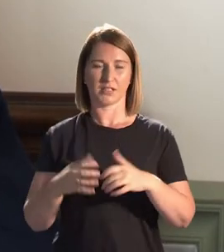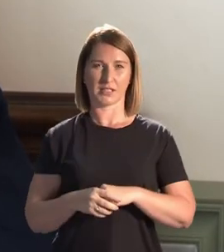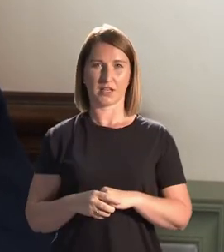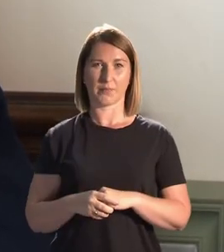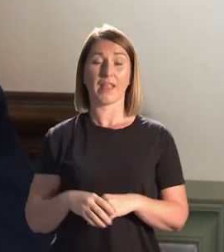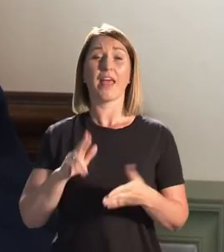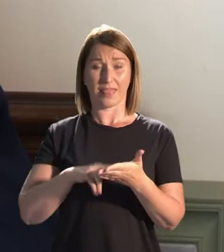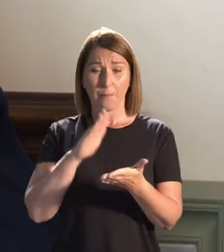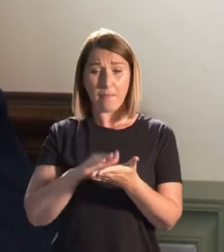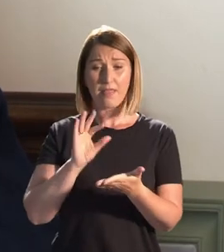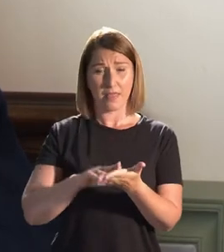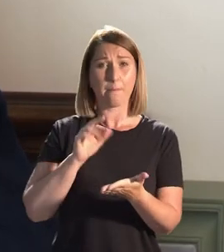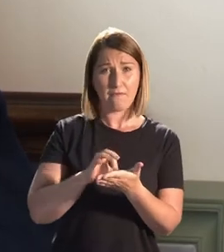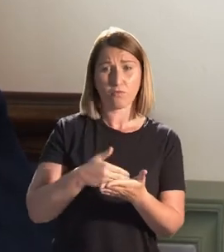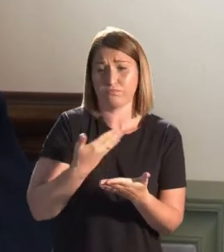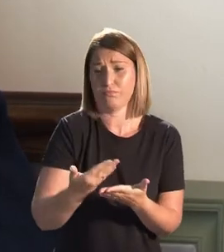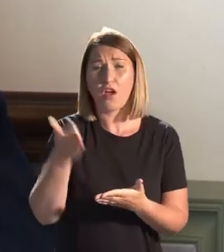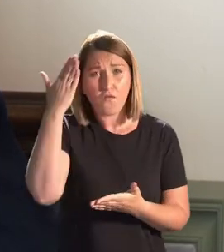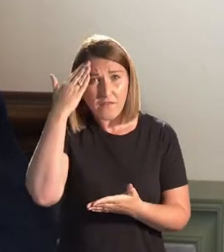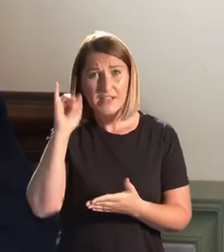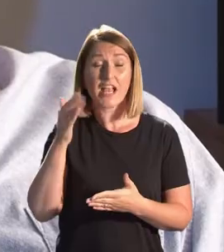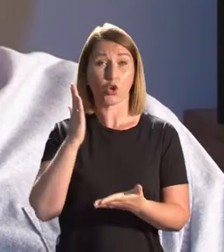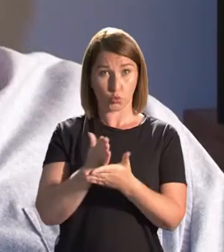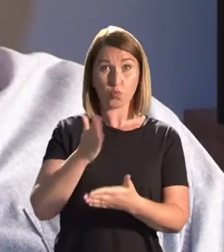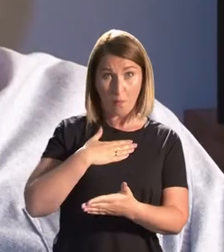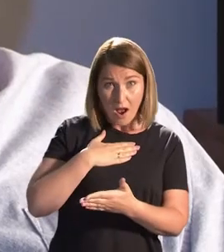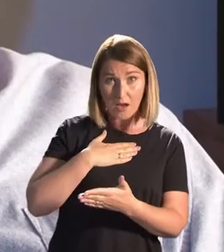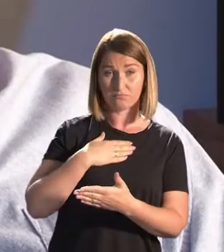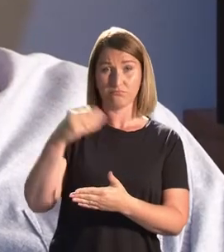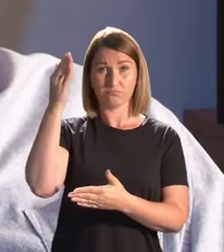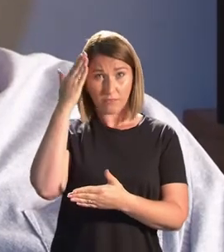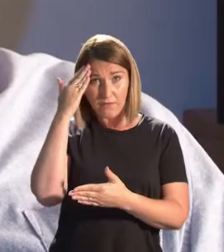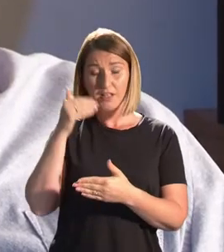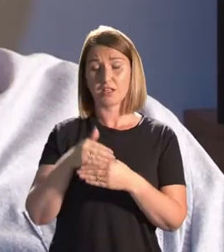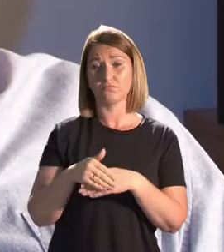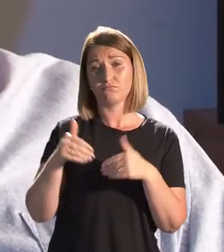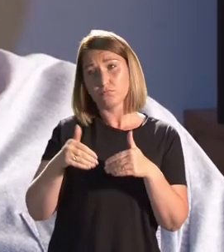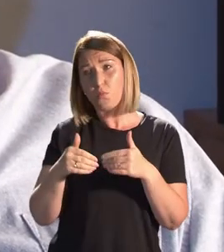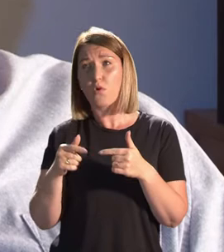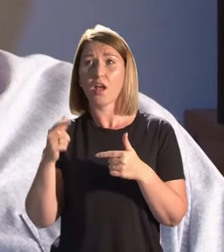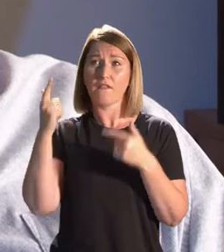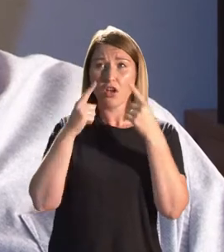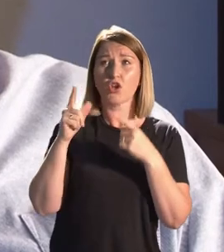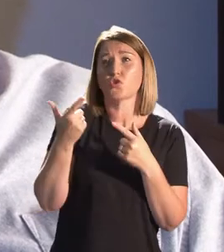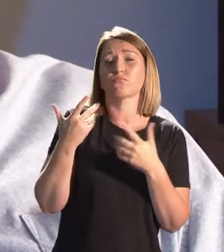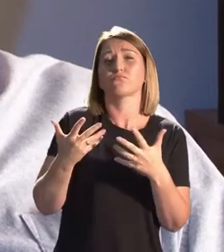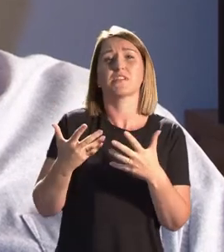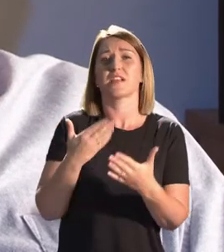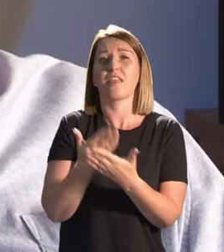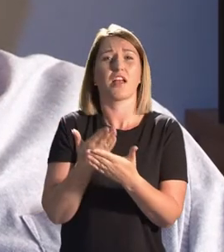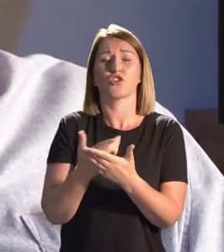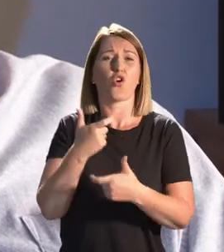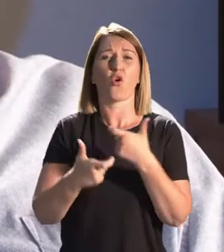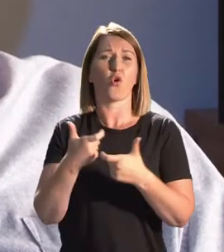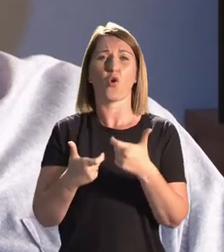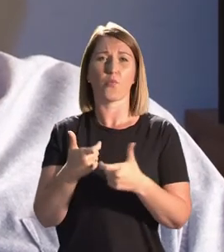przekazują świadomość plastyczną. A jak się ma tę świadomość, no to wtedy wie się, co się chce robić, po co, dlaczego